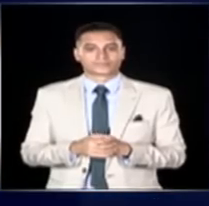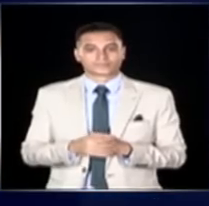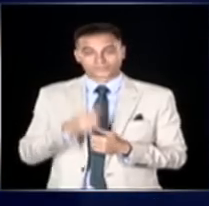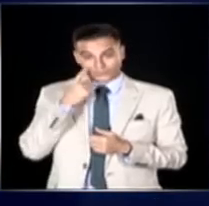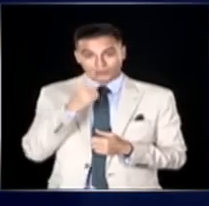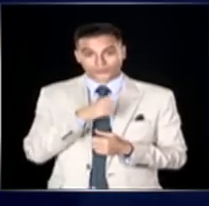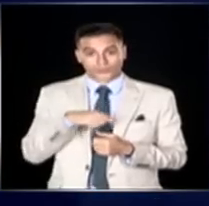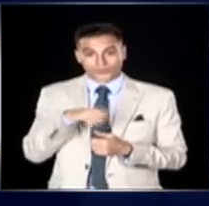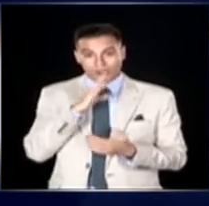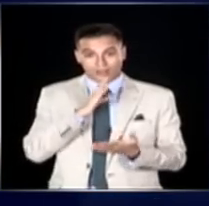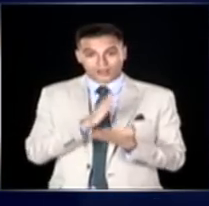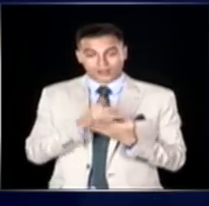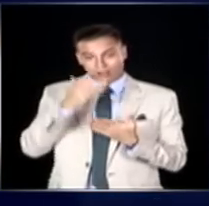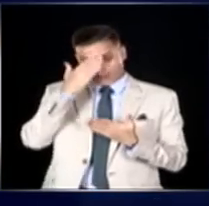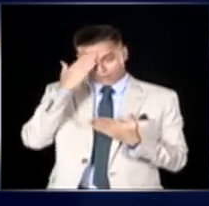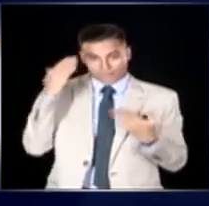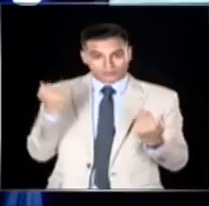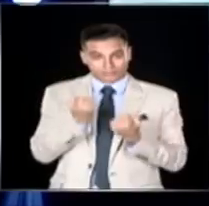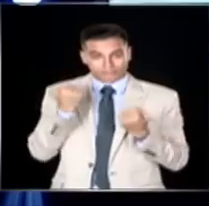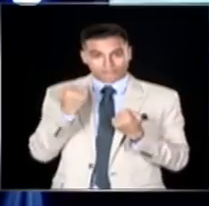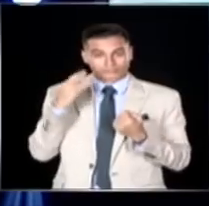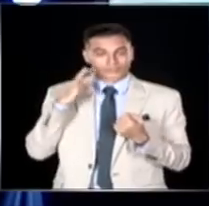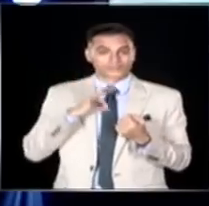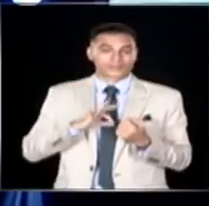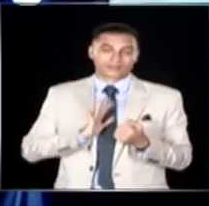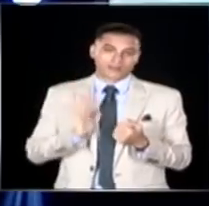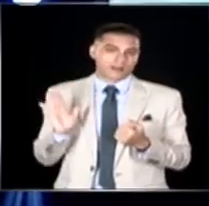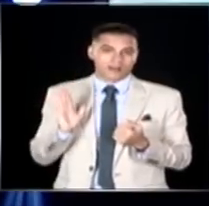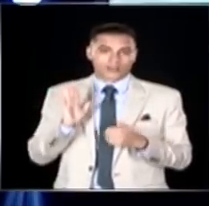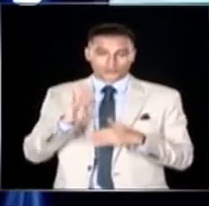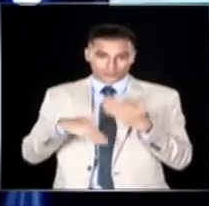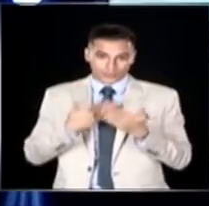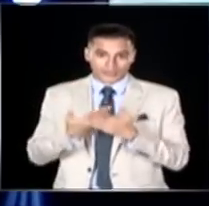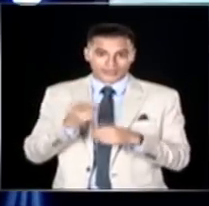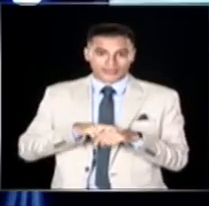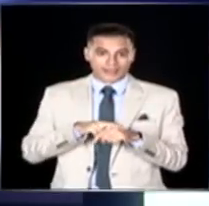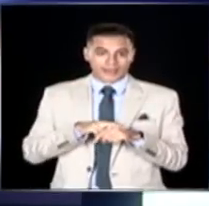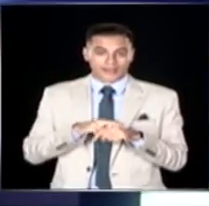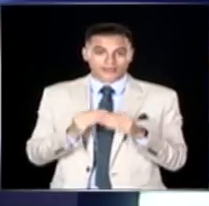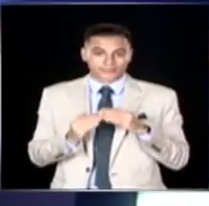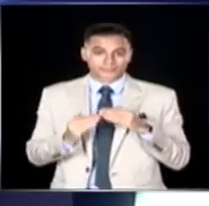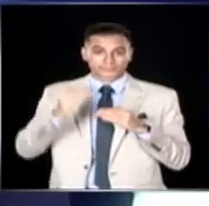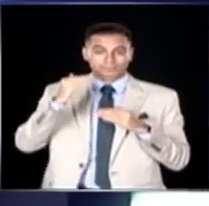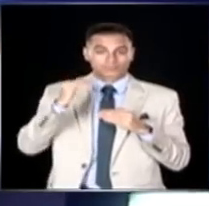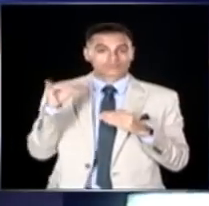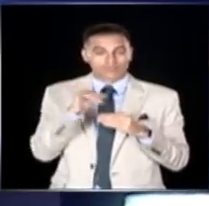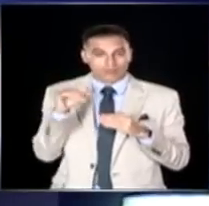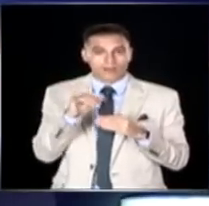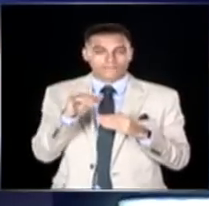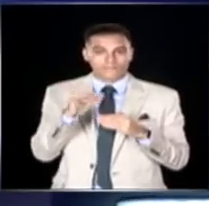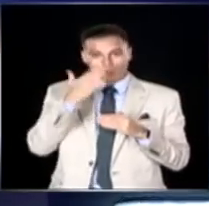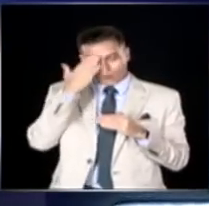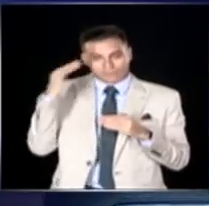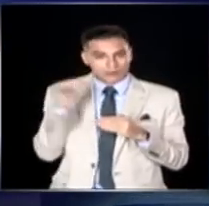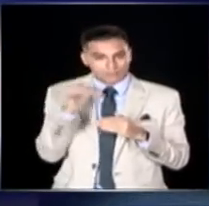بصوا، اكتساب الخبرة مهم، وان انتوا رجعتوا تاني في المباراة برضو مهم،